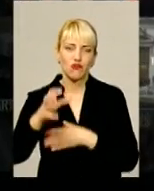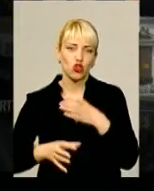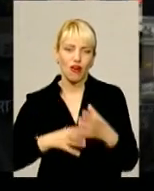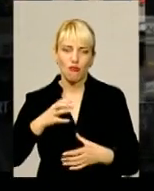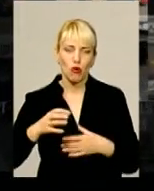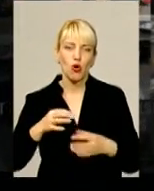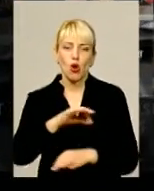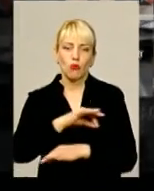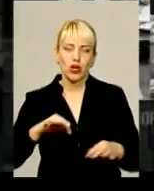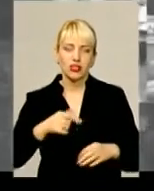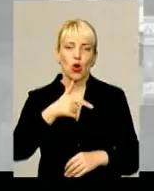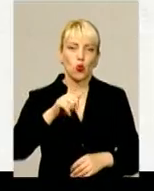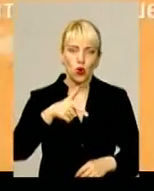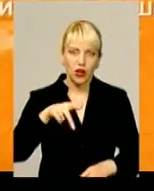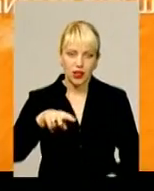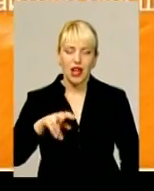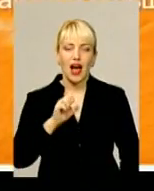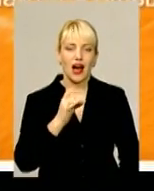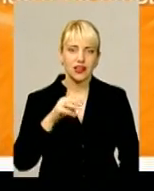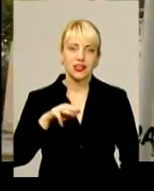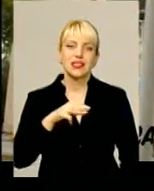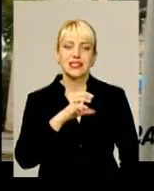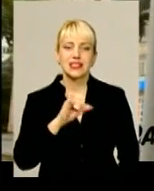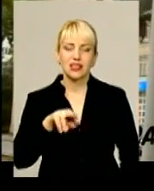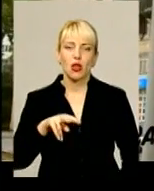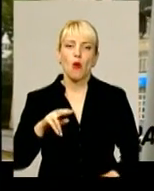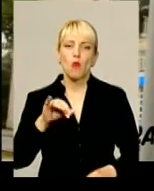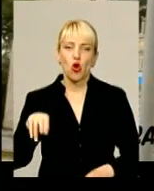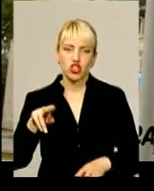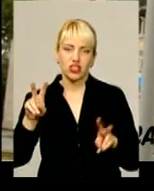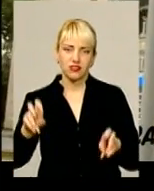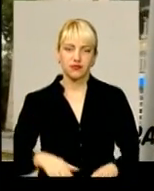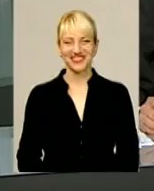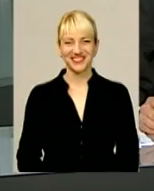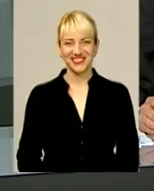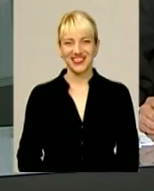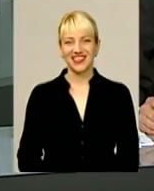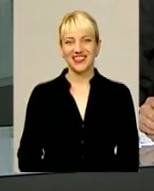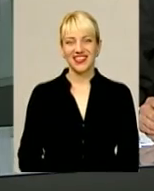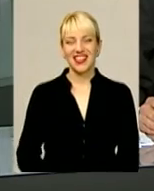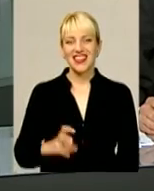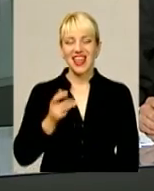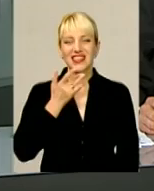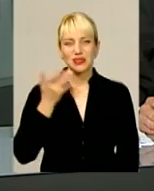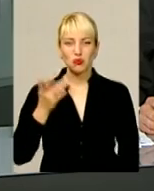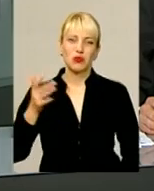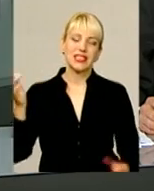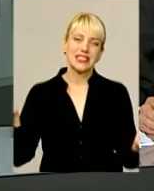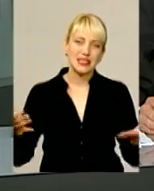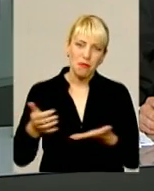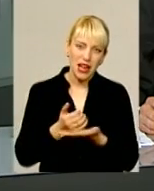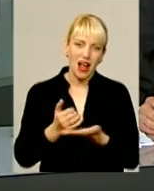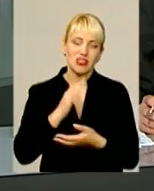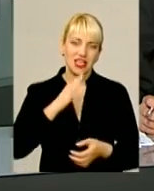«Google Art Street Project». Надія Куриляк, Максим Захарченко для інформаційного випуску. На республіку збираються і наші